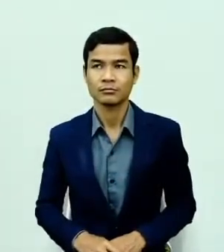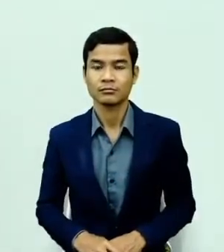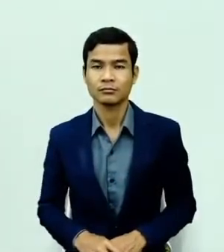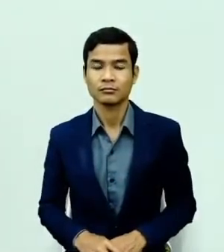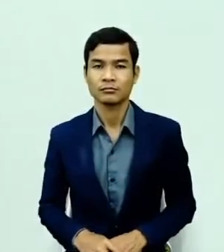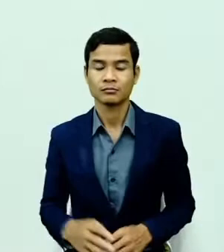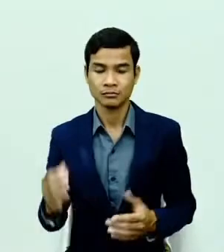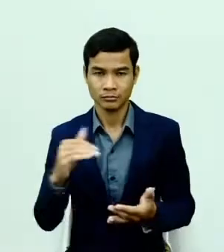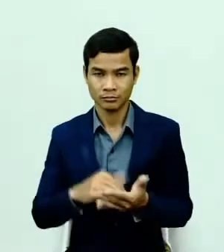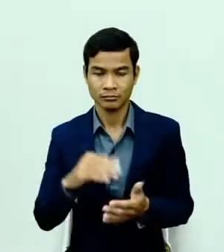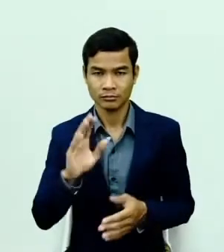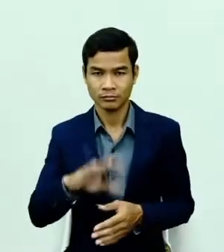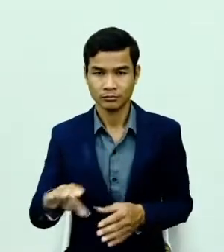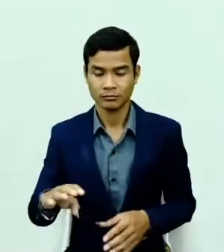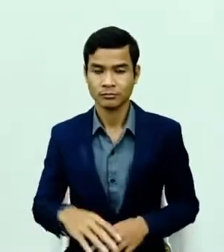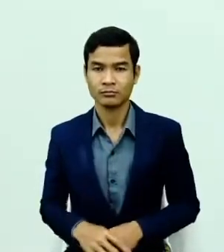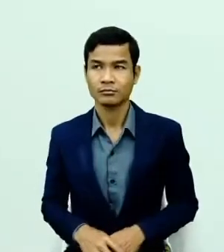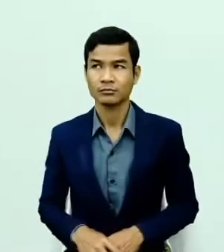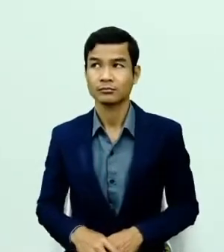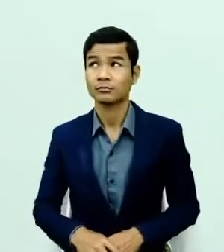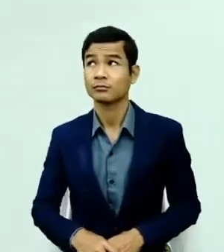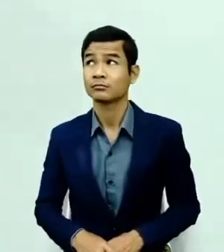ម្ដងទៀត